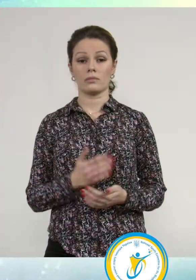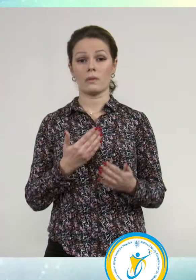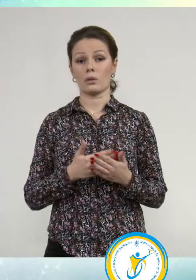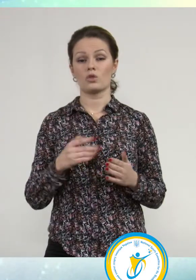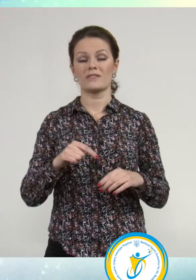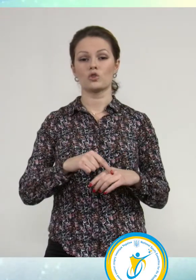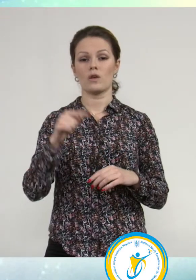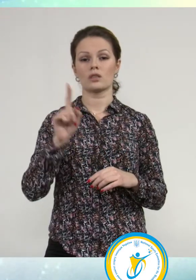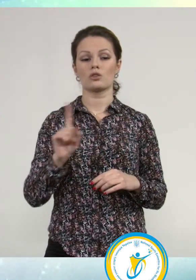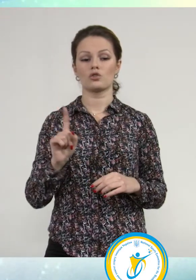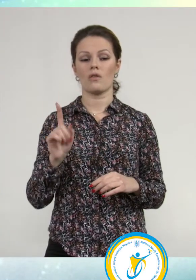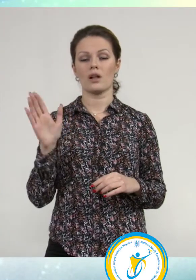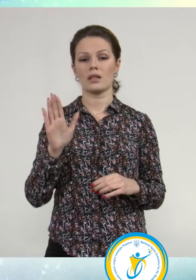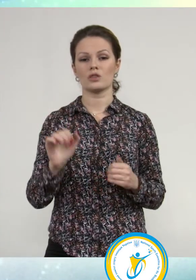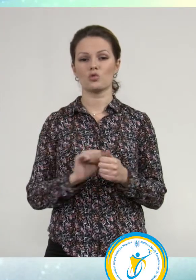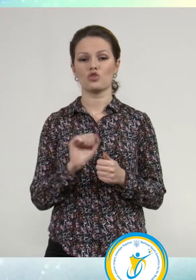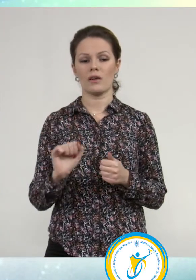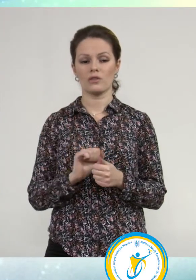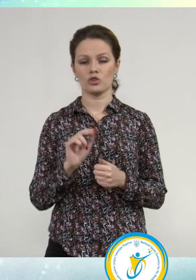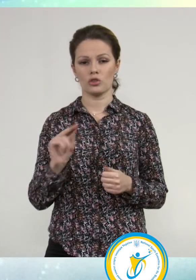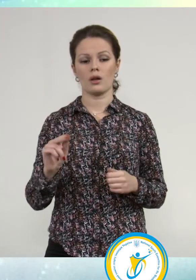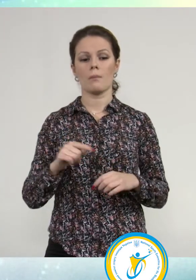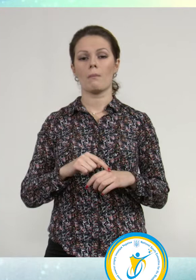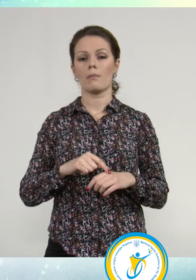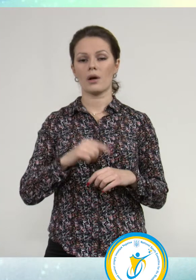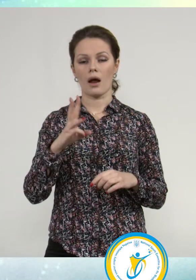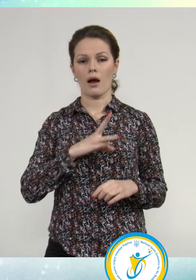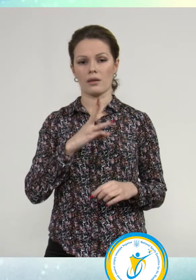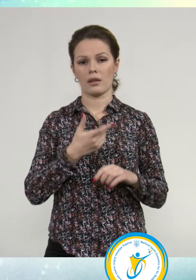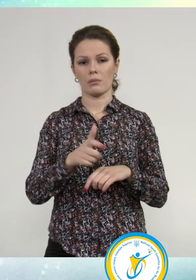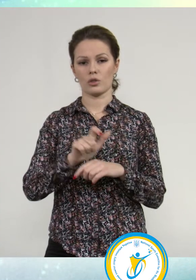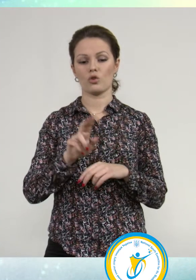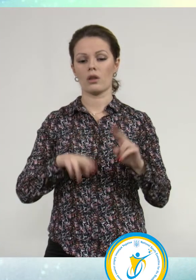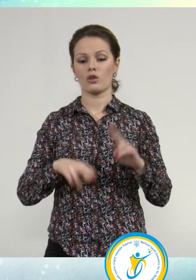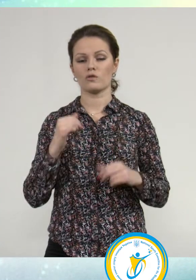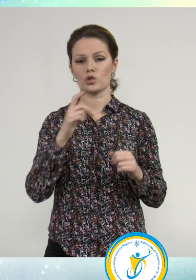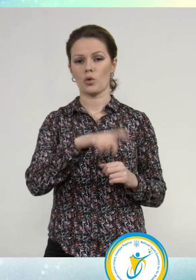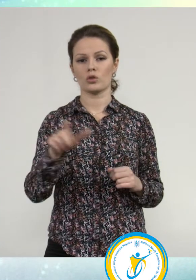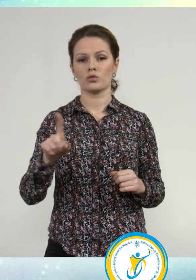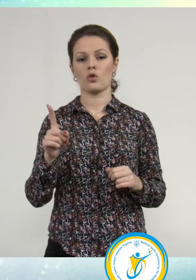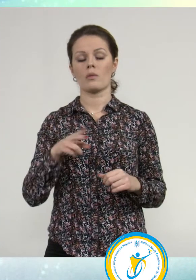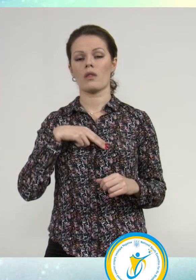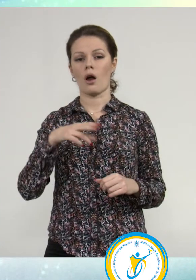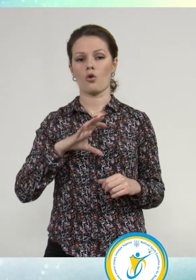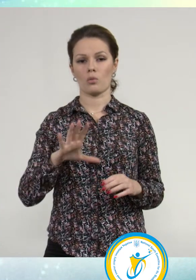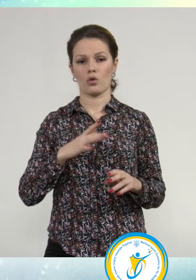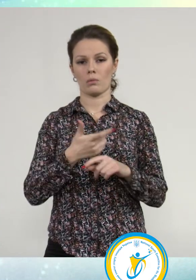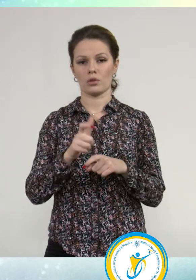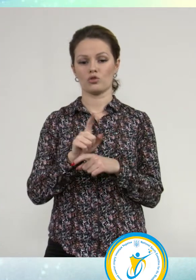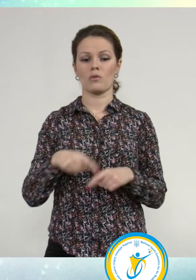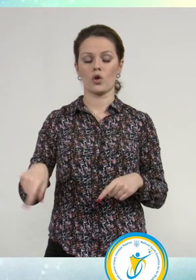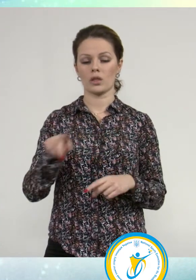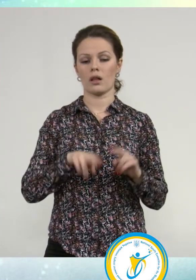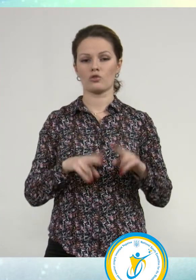Ну, ось відчувається, що Валерій Сушкевич прагне більшого і налаштовує спортсменів на те, щоб і нагород було більше, і щоб